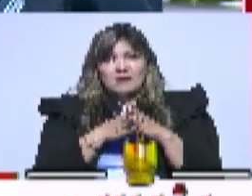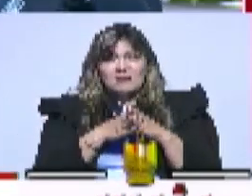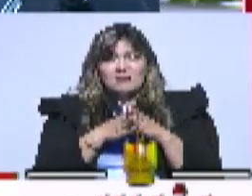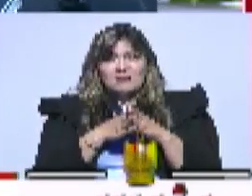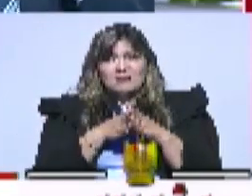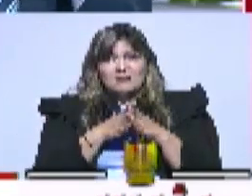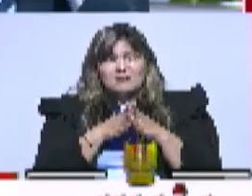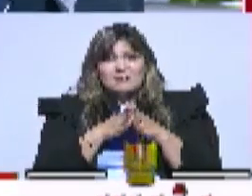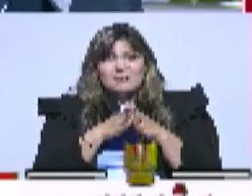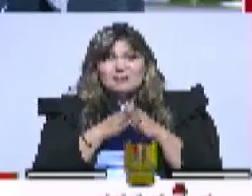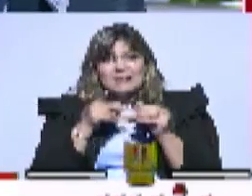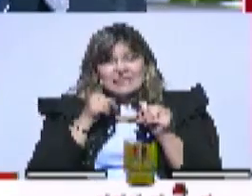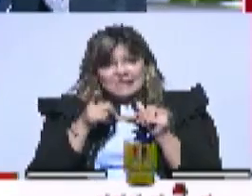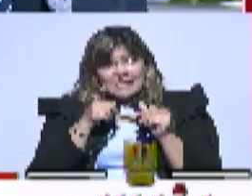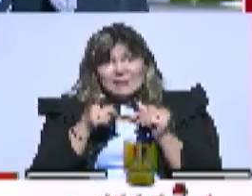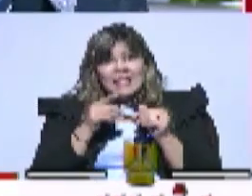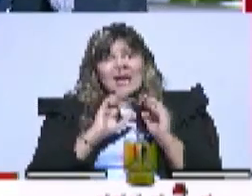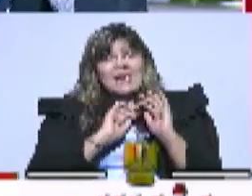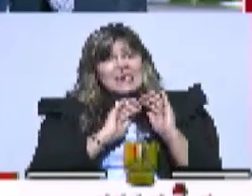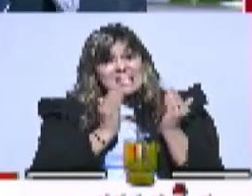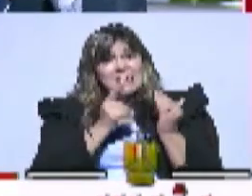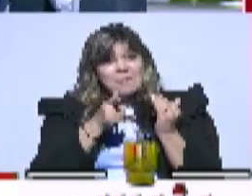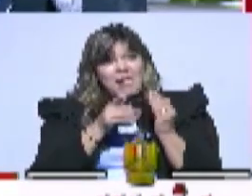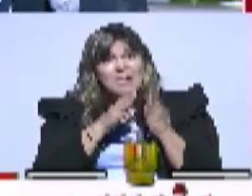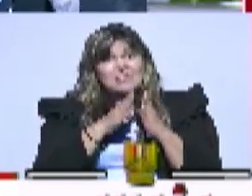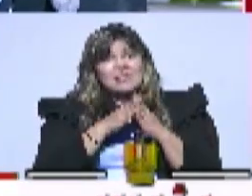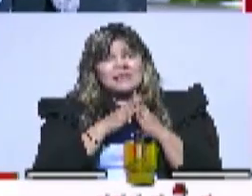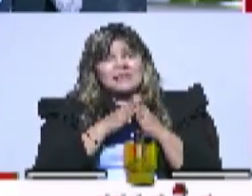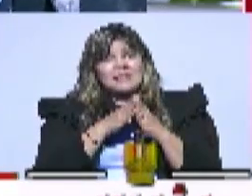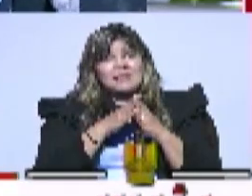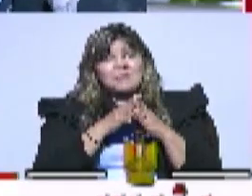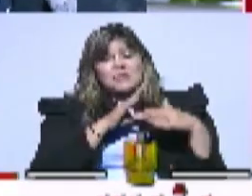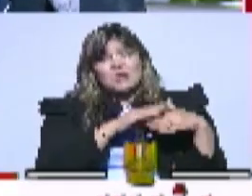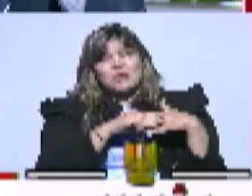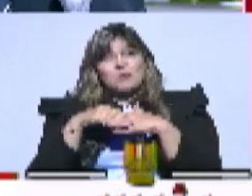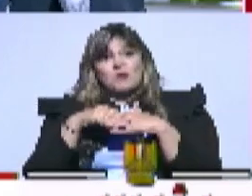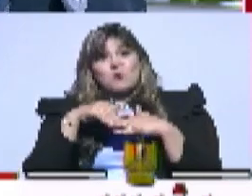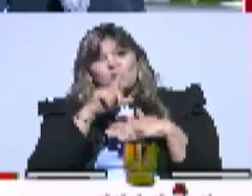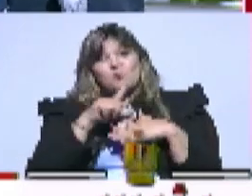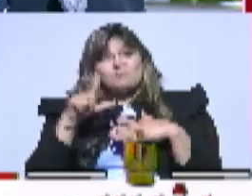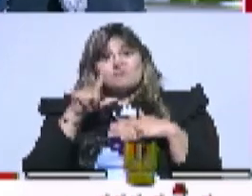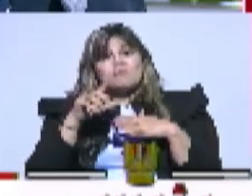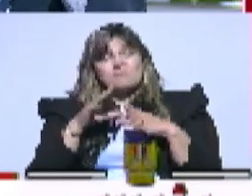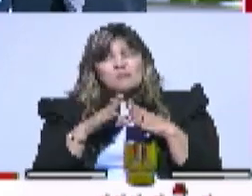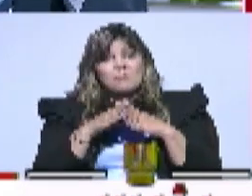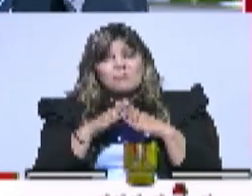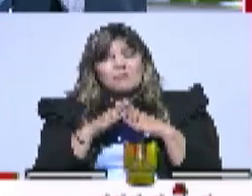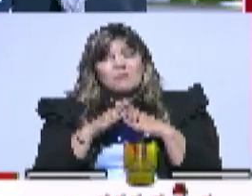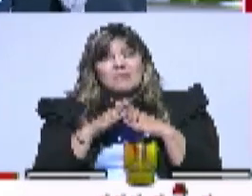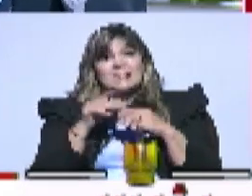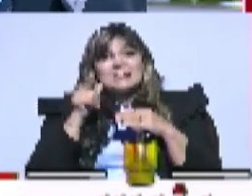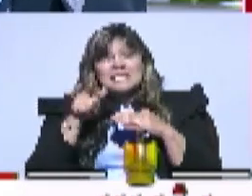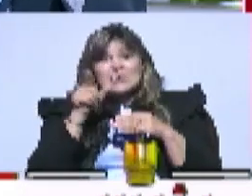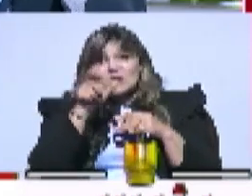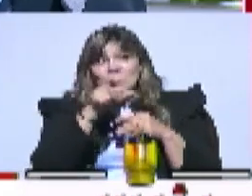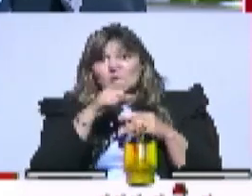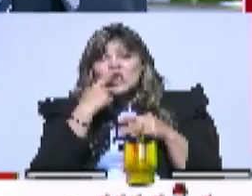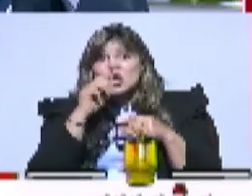للحياة. ده إيمانا من اللي بيقود البلد إلى أن دول هي